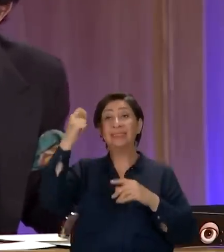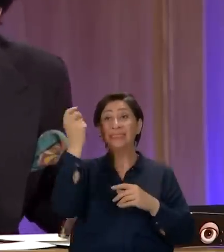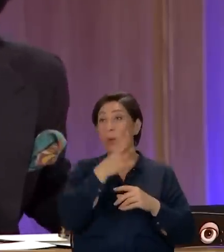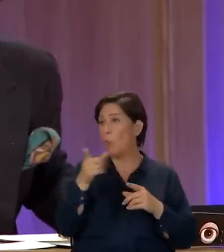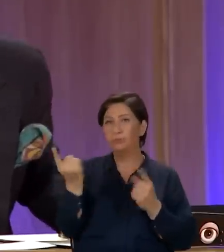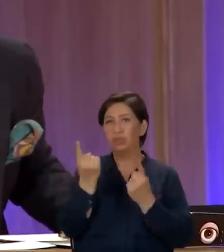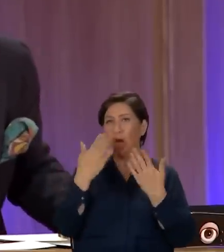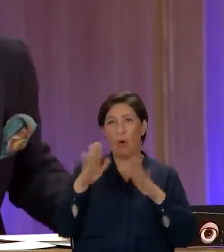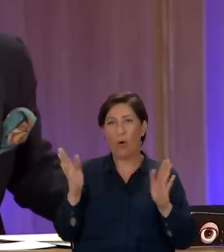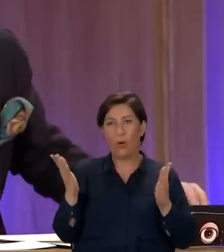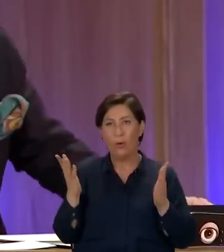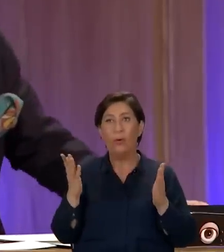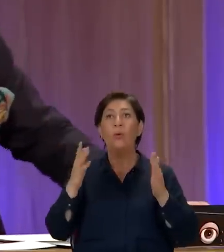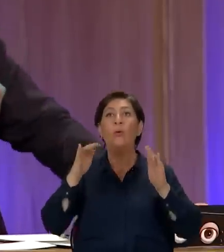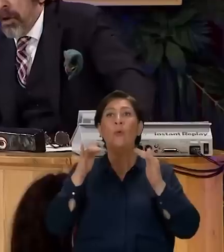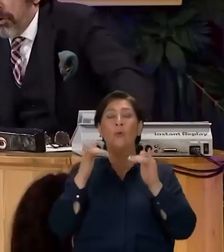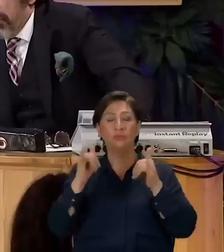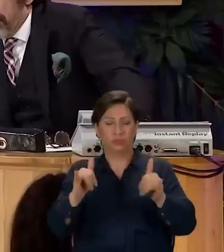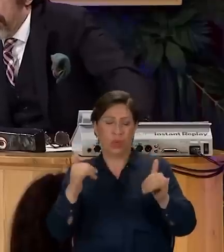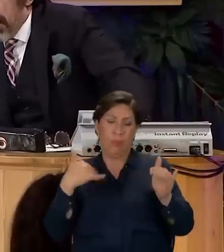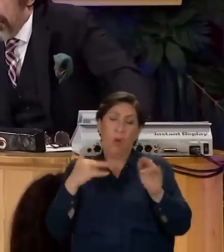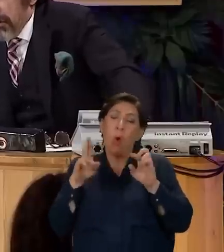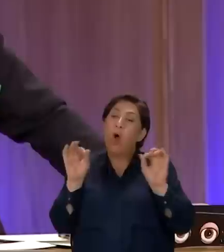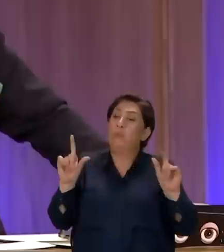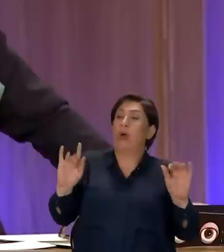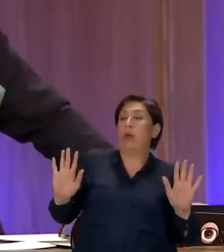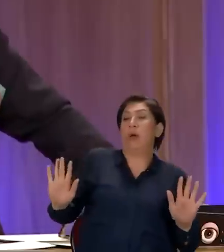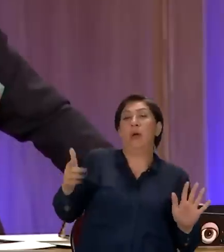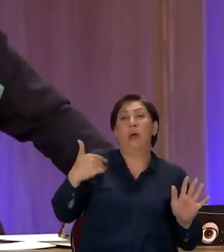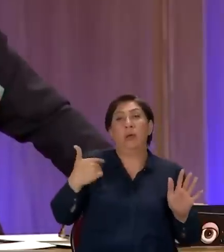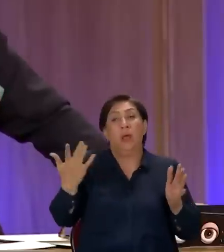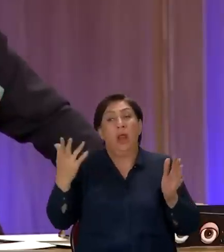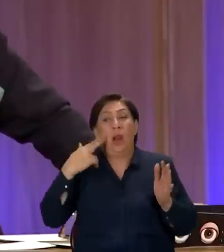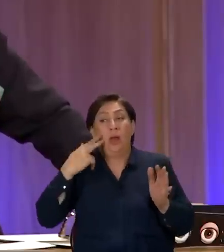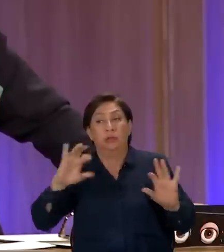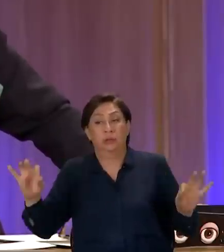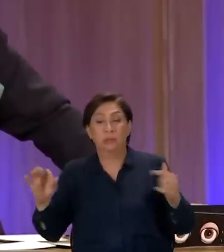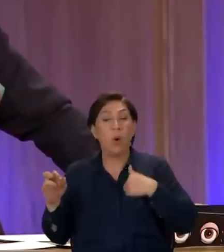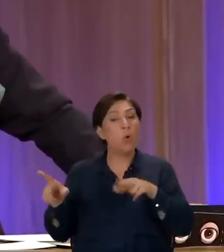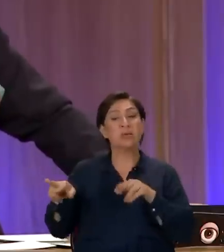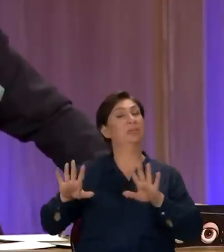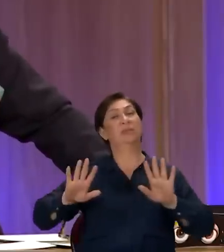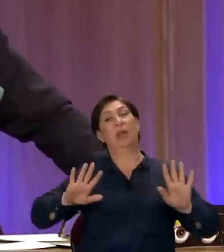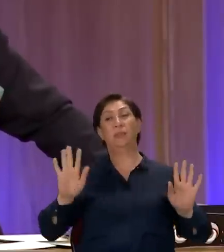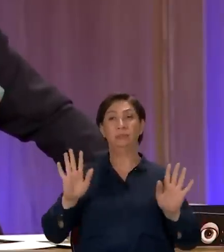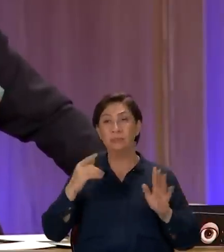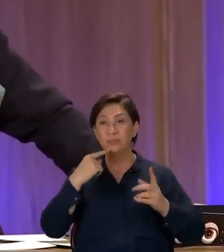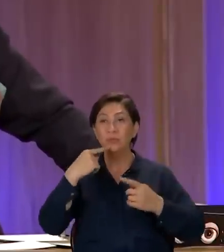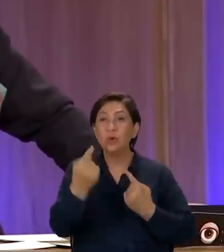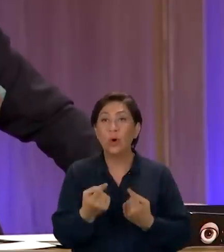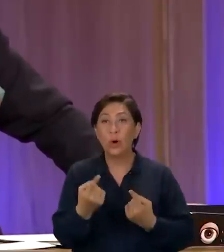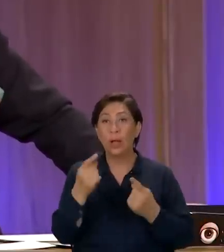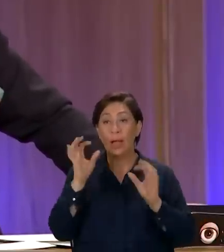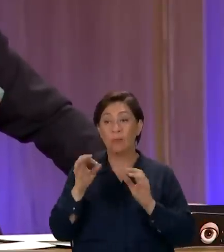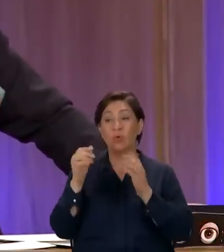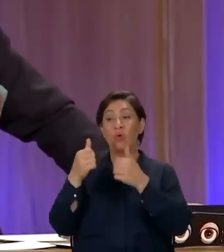dizilerde böyle bir şey yok değil mi? Oyuncular diyor ki efendim ben o rolü oynuyorum. Yani roldeki kişi ahlaksız bir kişi, fettan bilmem ne filan, işte